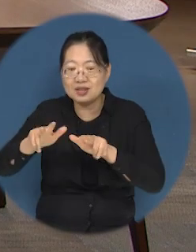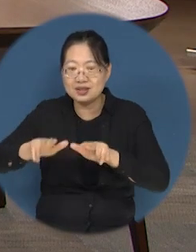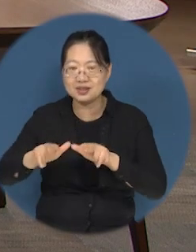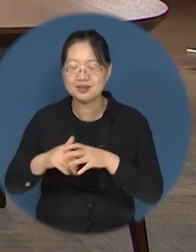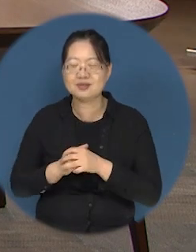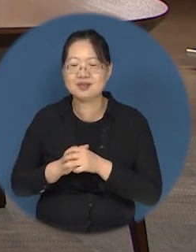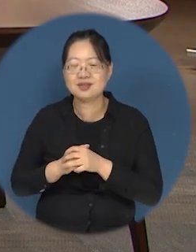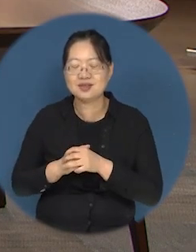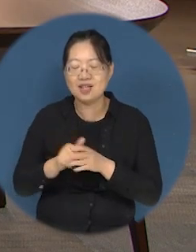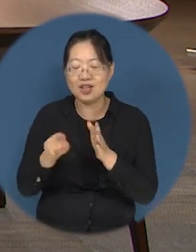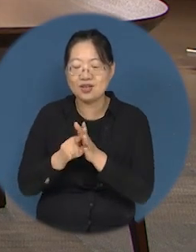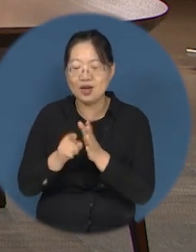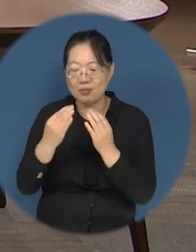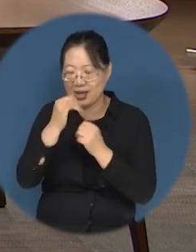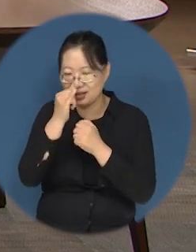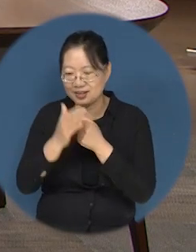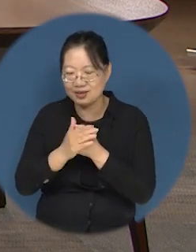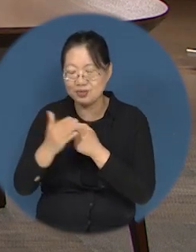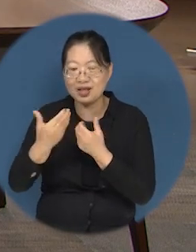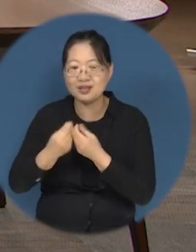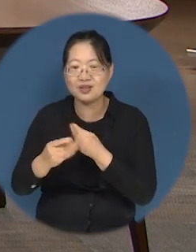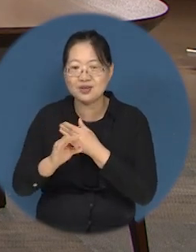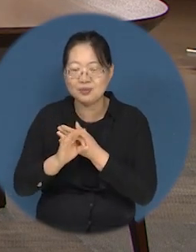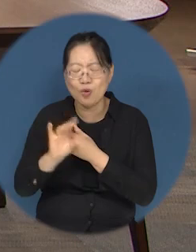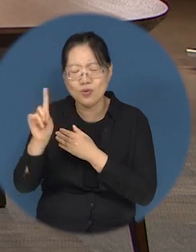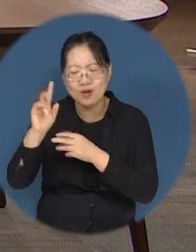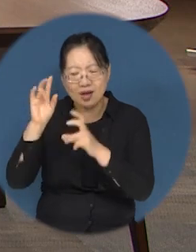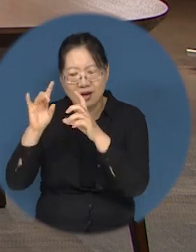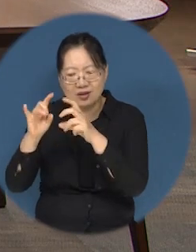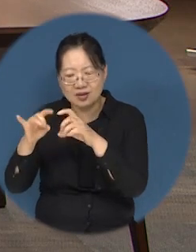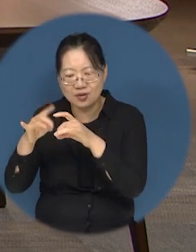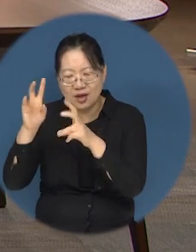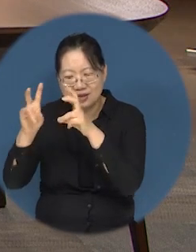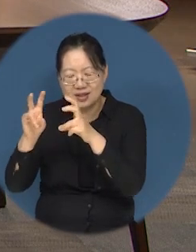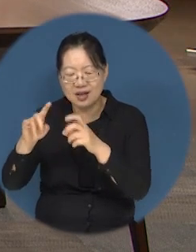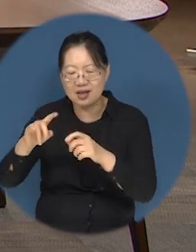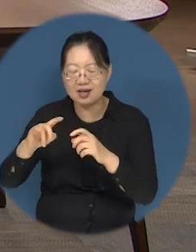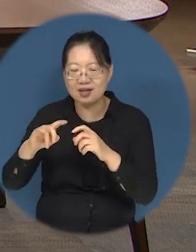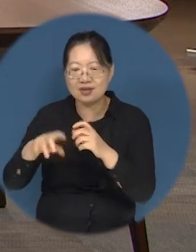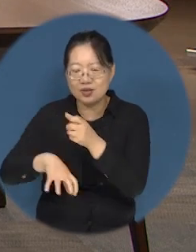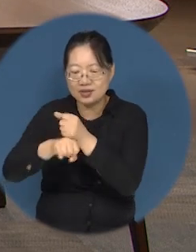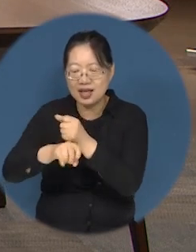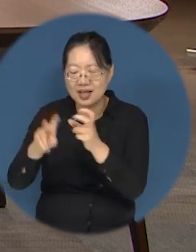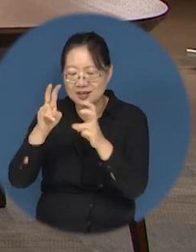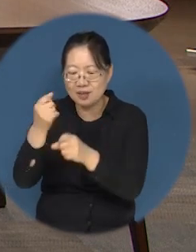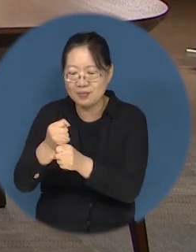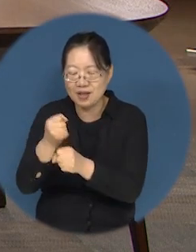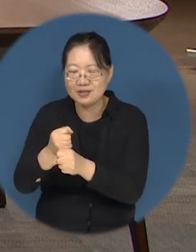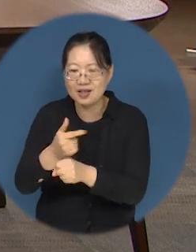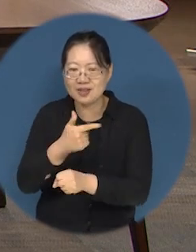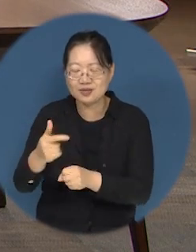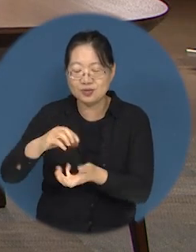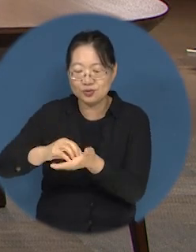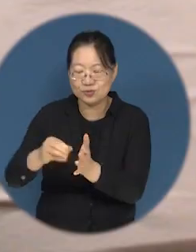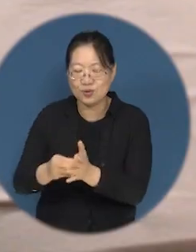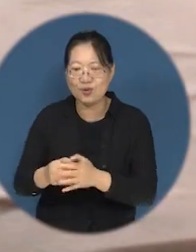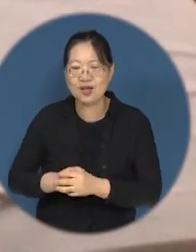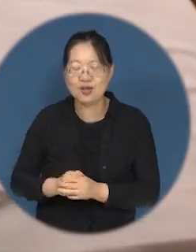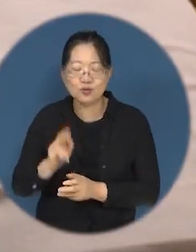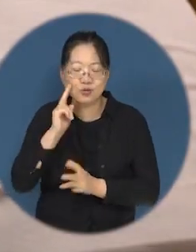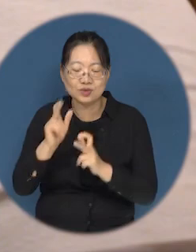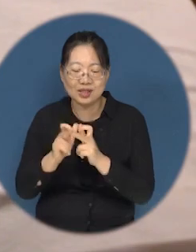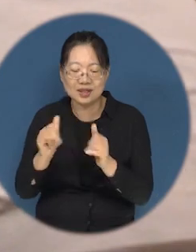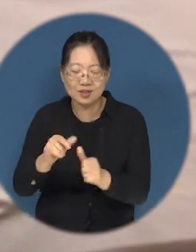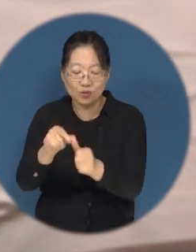이제는 신뢰가 많이 생겨서 예를 들어서 전자에서 요번에 자회사 만들어서 굉장히 대규모로 이제 이